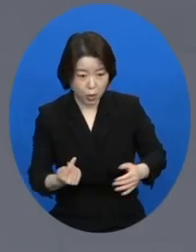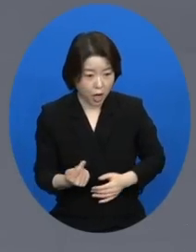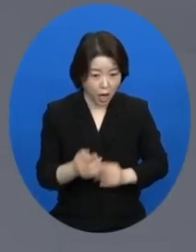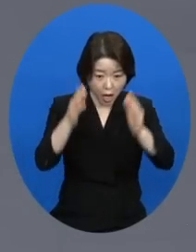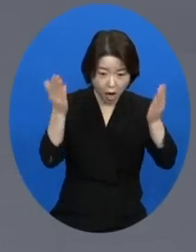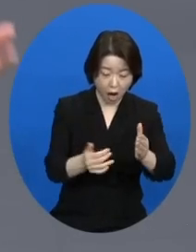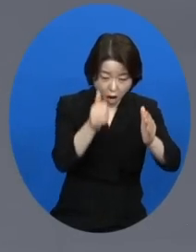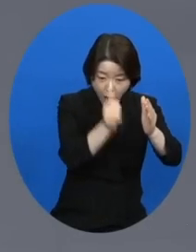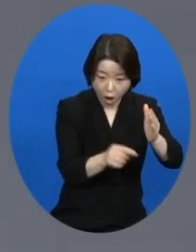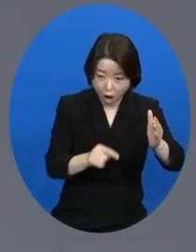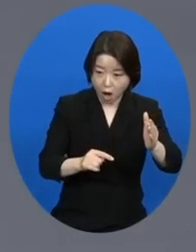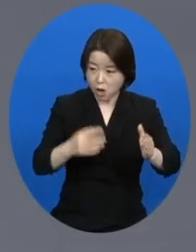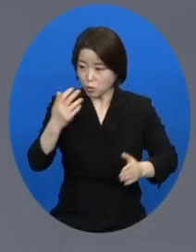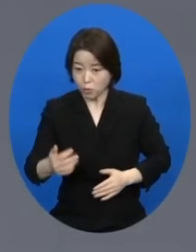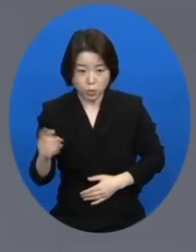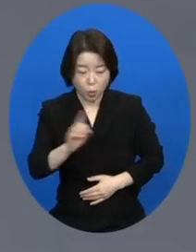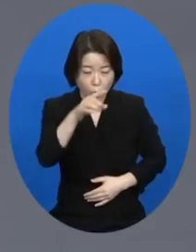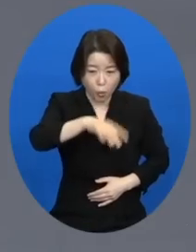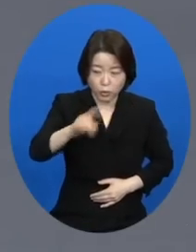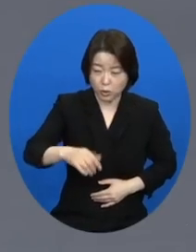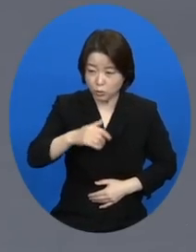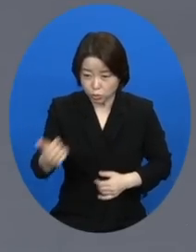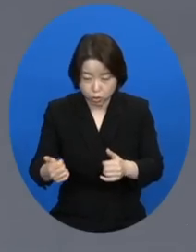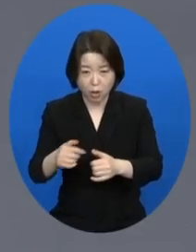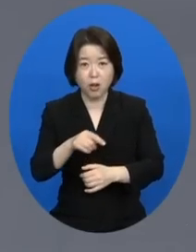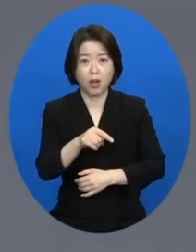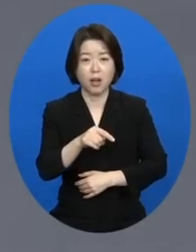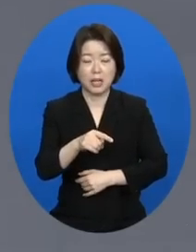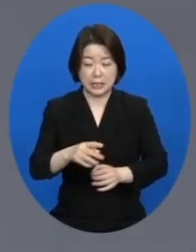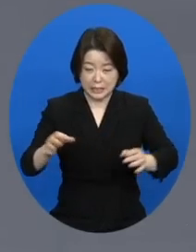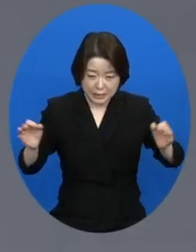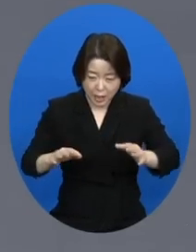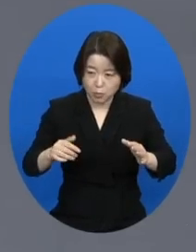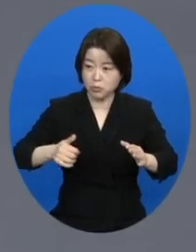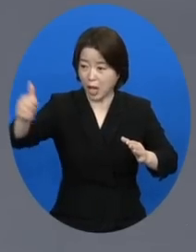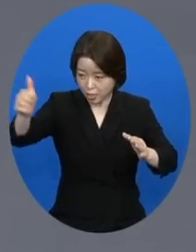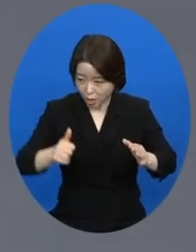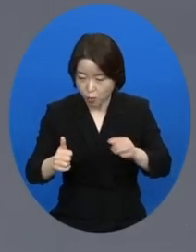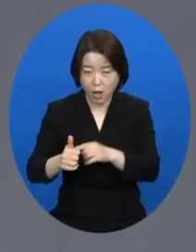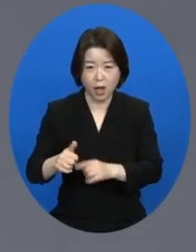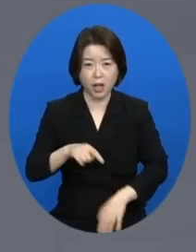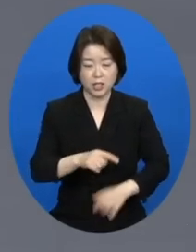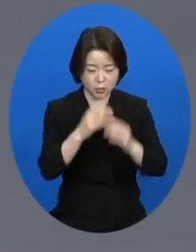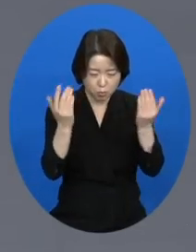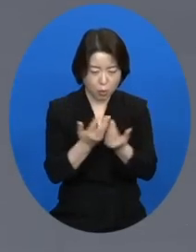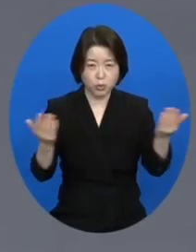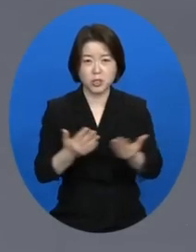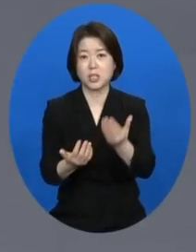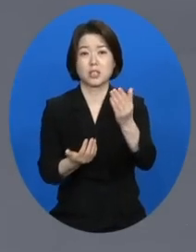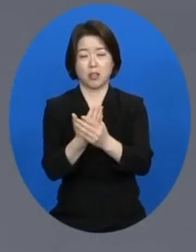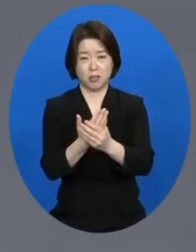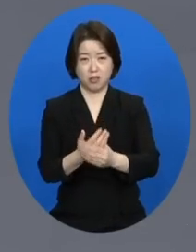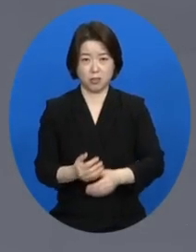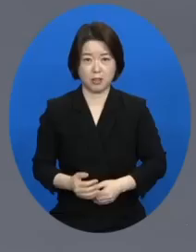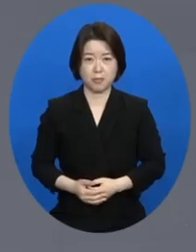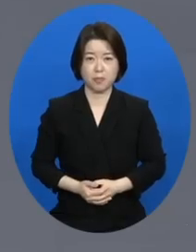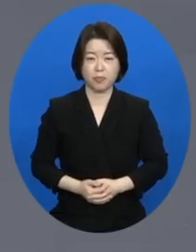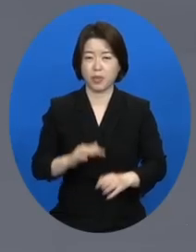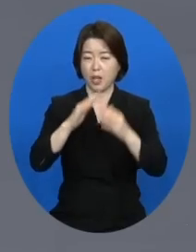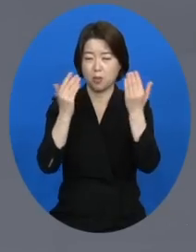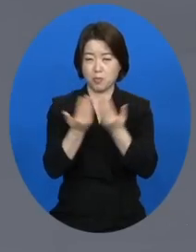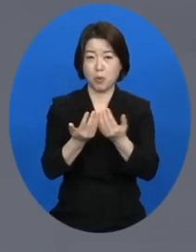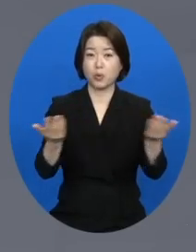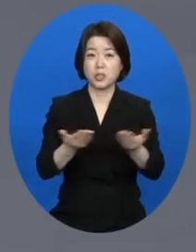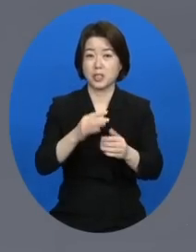동생이 어디 갔냐 죽었나 막 그 짧은 순간에 이 모든 일이 벌어지잖아요. 모든 일이